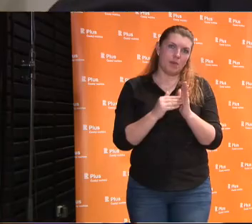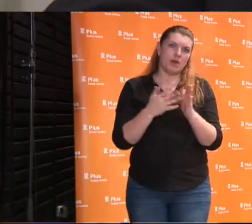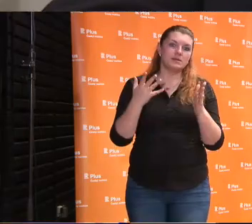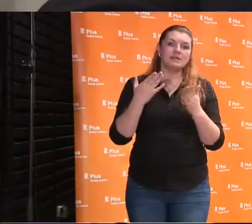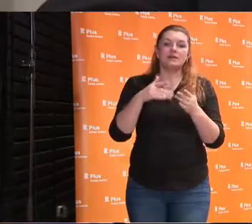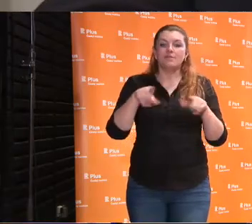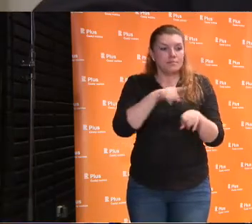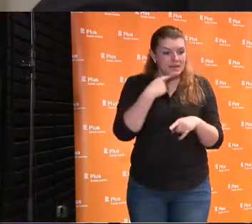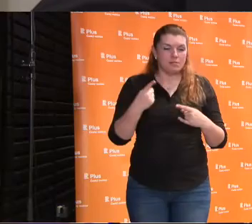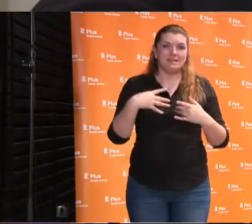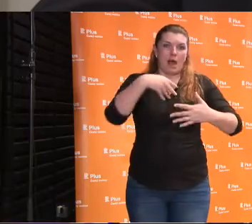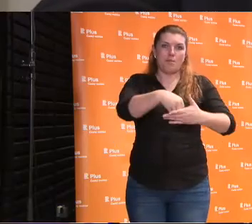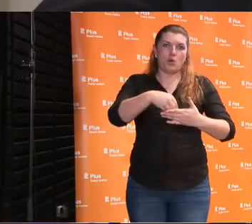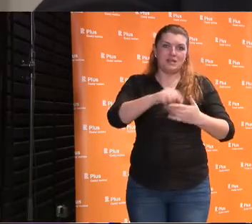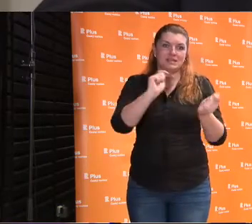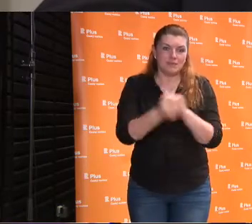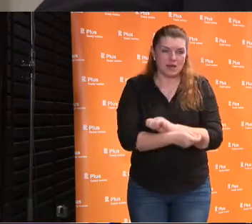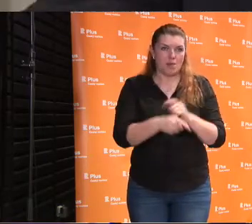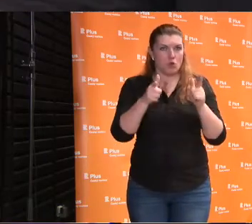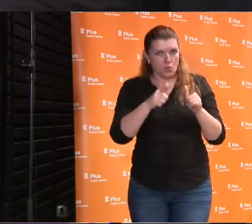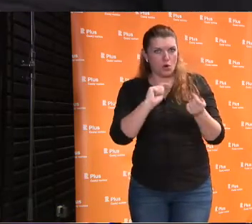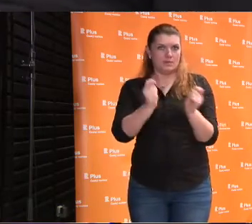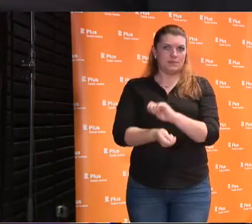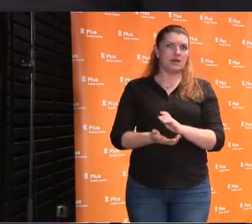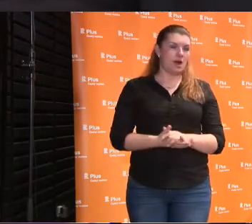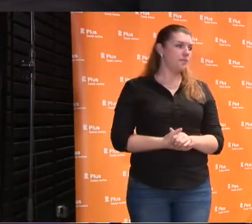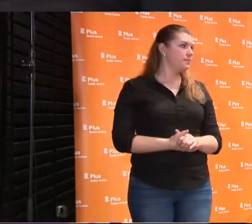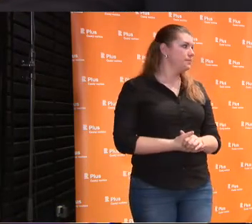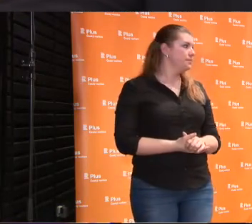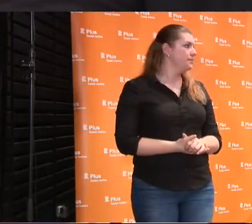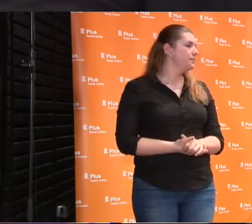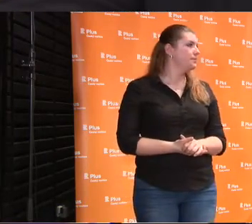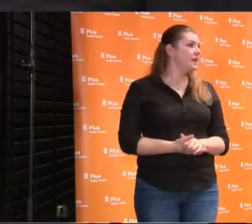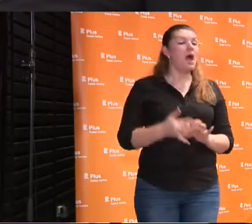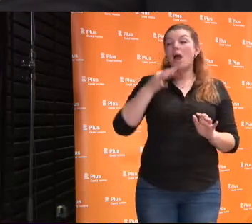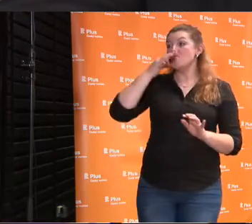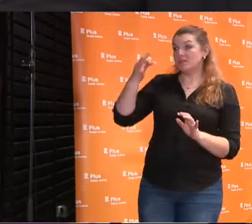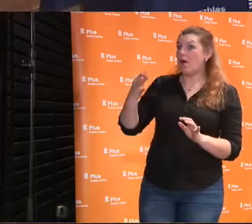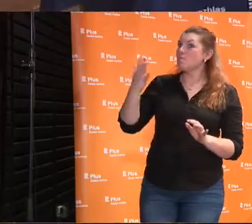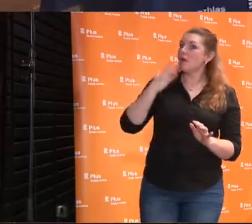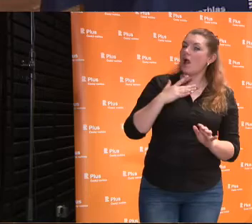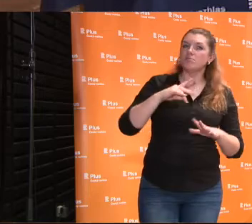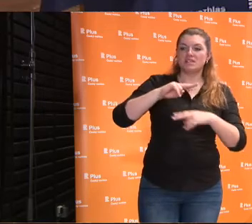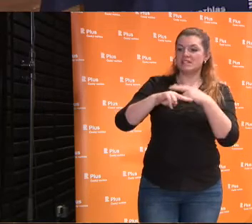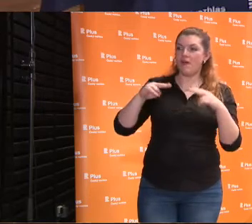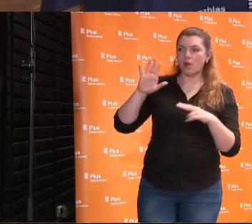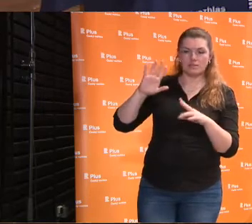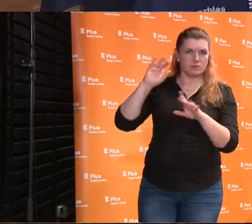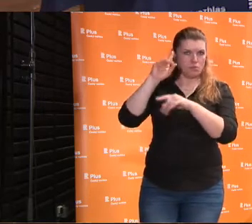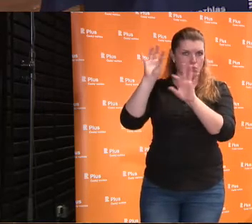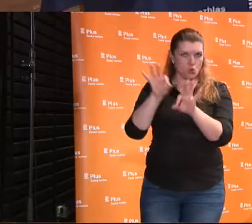starat, začít ty změny prosazovat. A paní Jaburková, jak se Svaz průmyslu a dopravy dívá právě třeba na tu